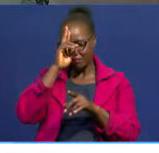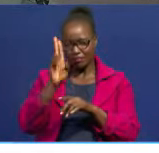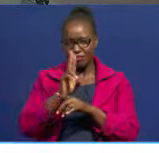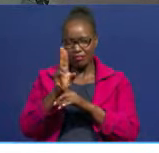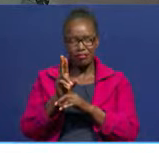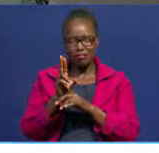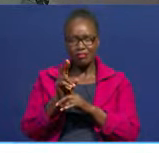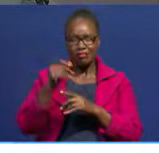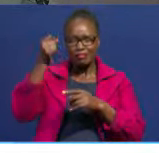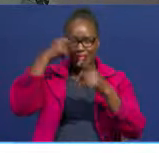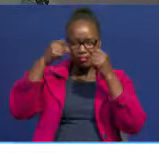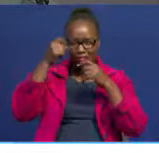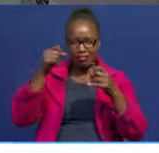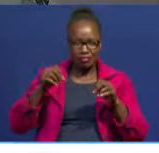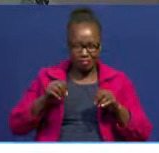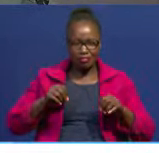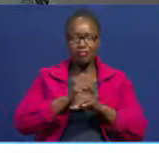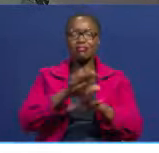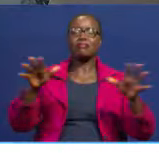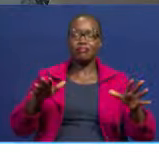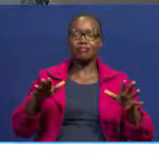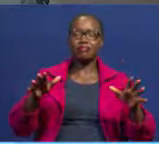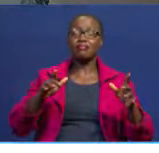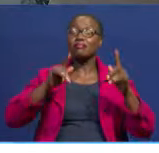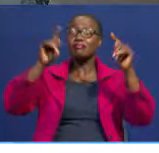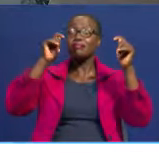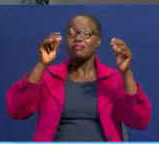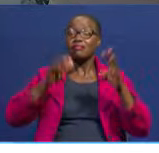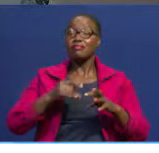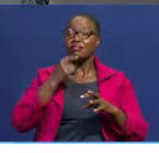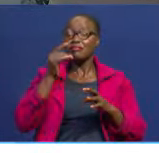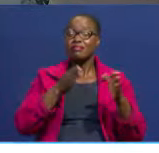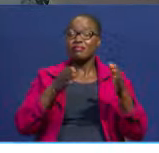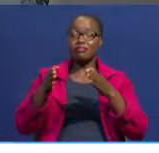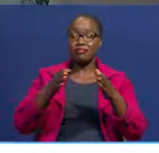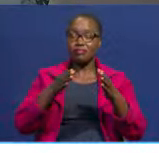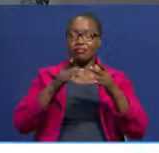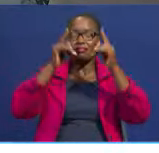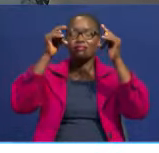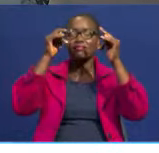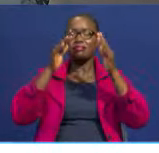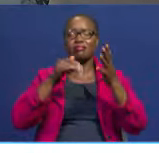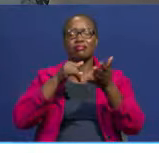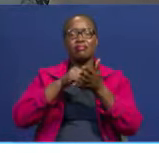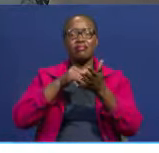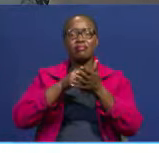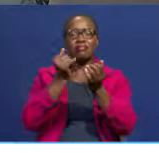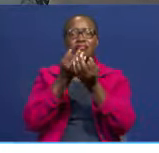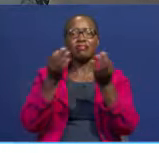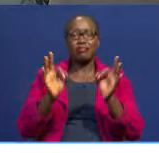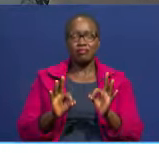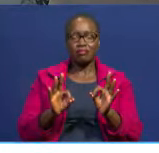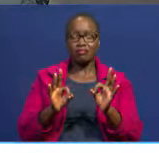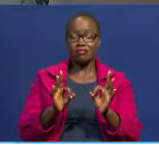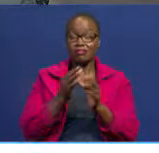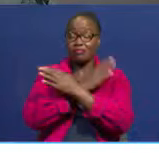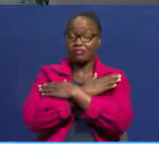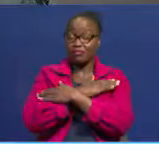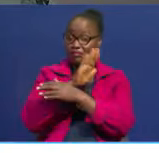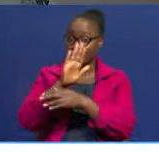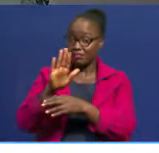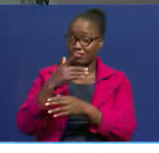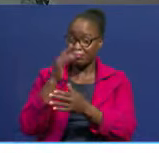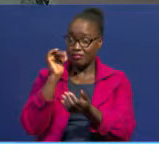machozi kuwatawanya waandamanaji katika barabara ya Moi Avenue. Waandamanaji hao walikuwa wakishinikiza kuachiliwa kwa wenzao